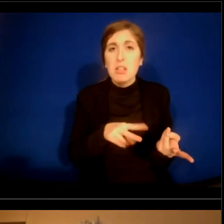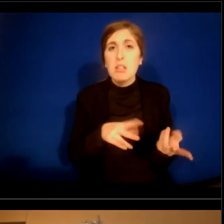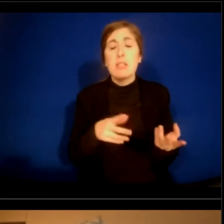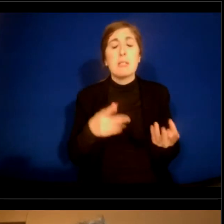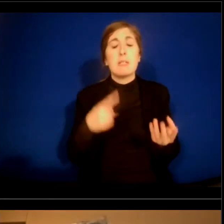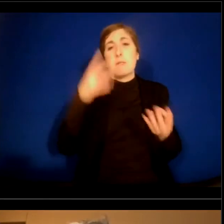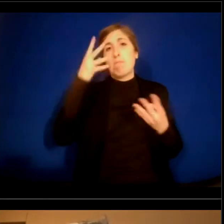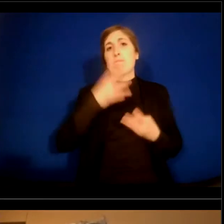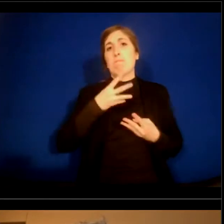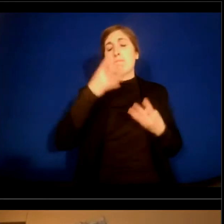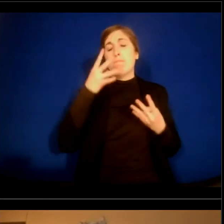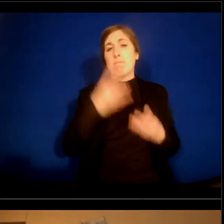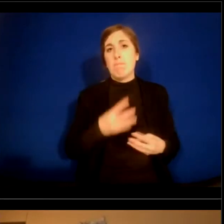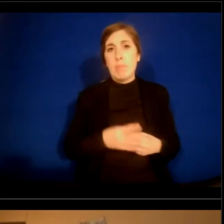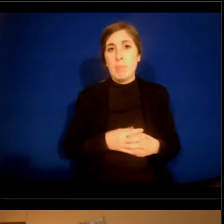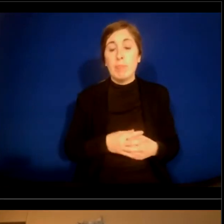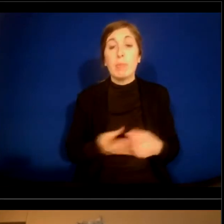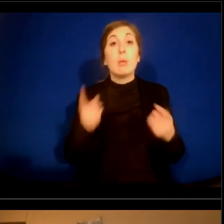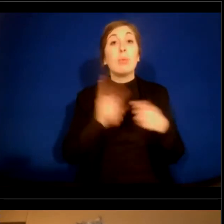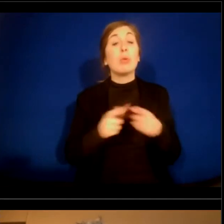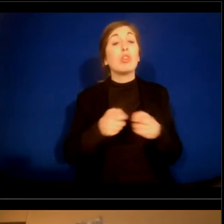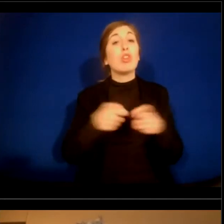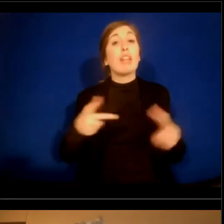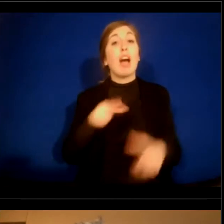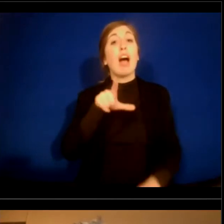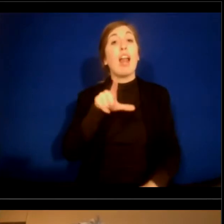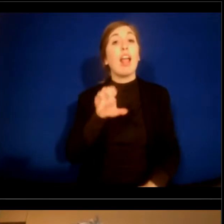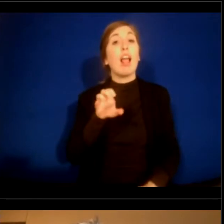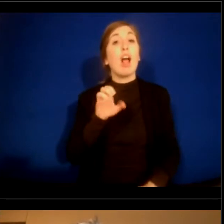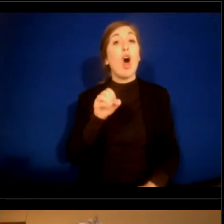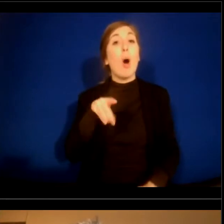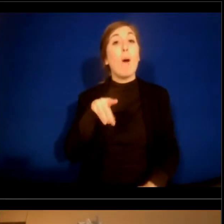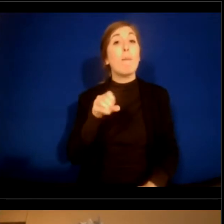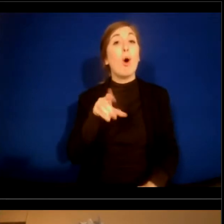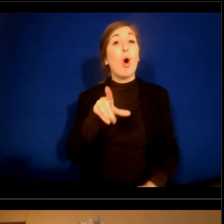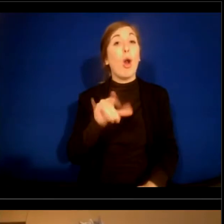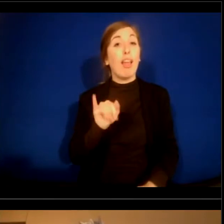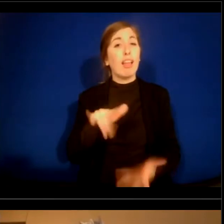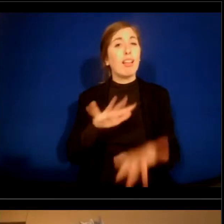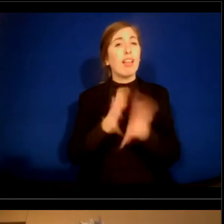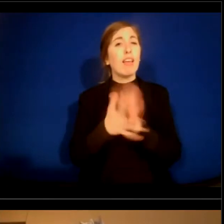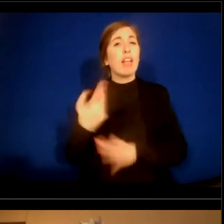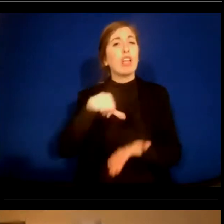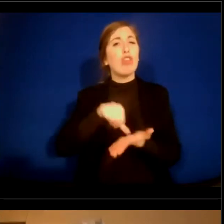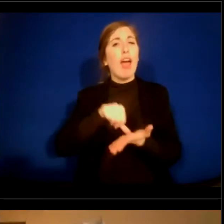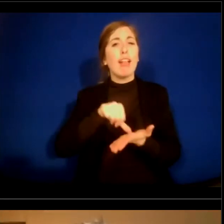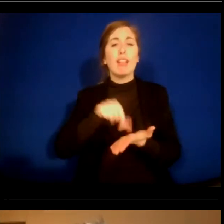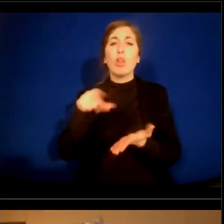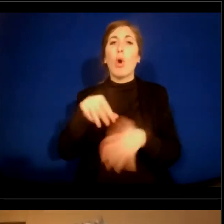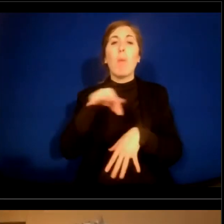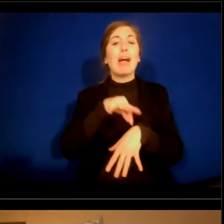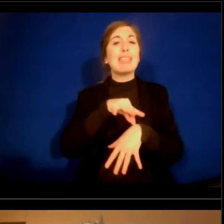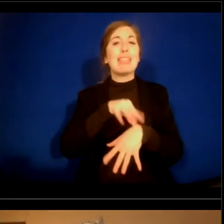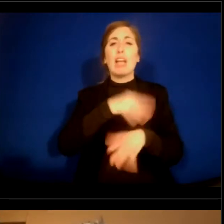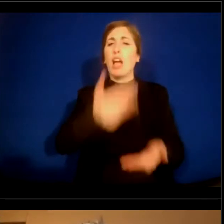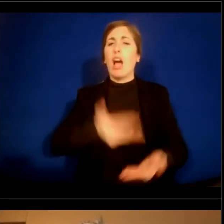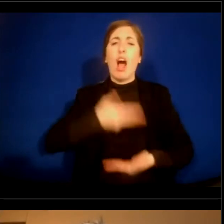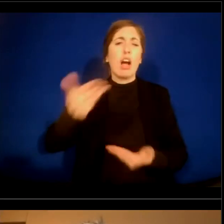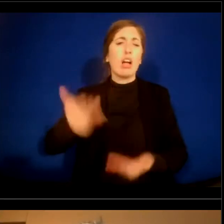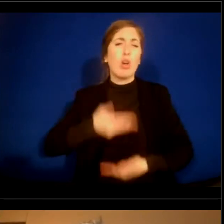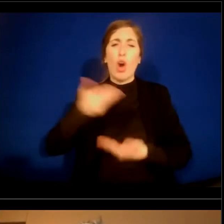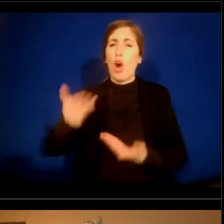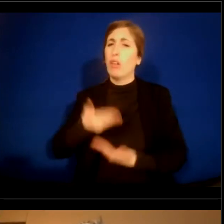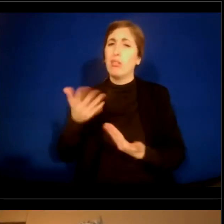a Leopoli, appunto, che è diventato un centro che accoglie tantissimi pazienti, quindi ha circa 3 volte in